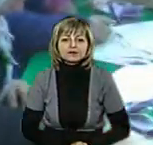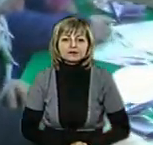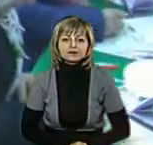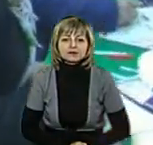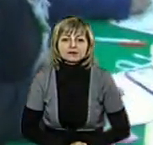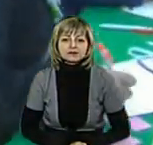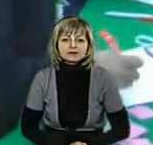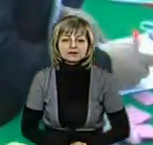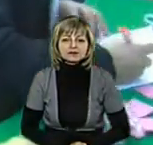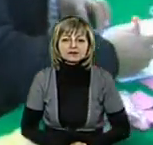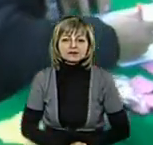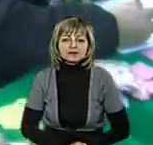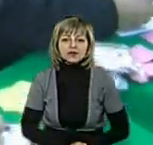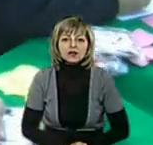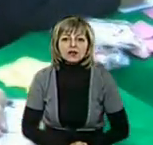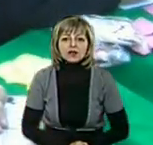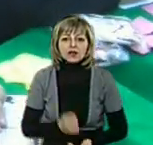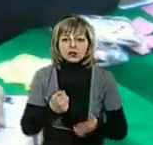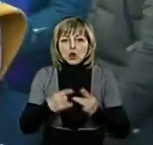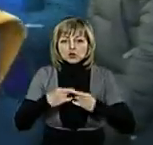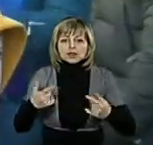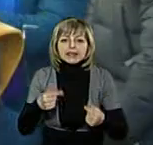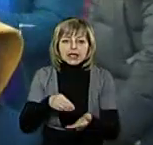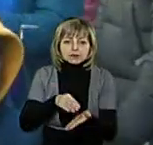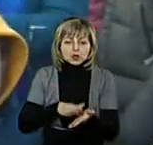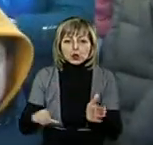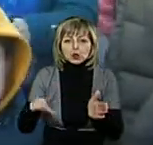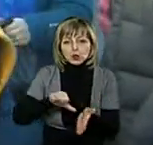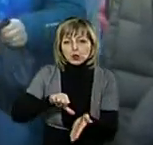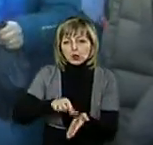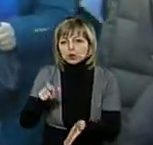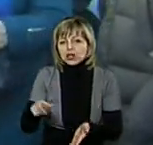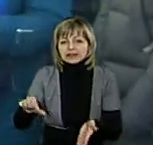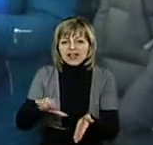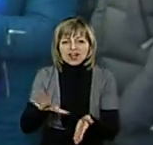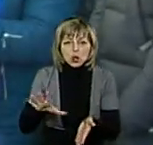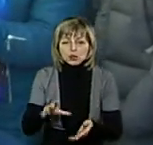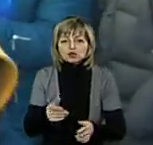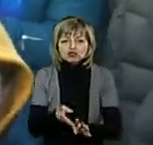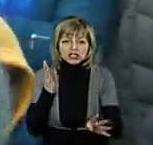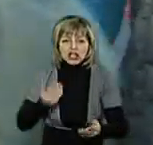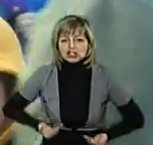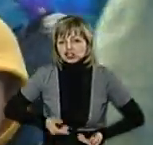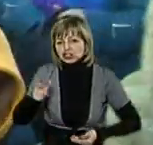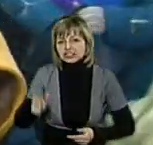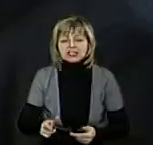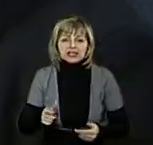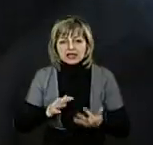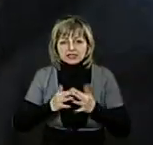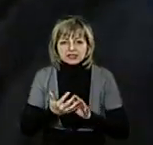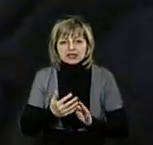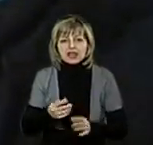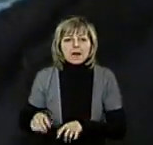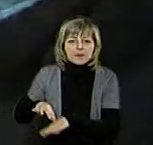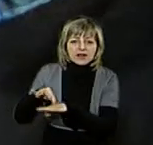Так, пешко Дмитро Миколаївич. До столів, де реєструють учасників рекорду, черга. Жителька Боратина Василина Зайчук